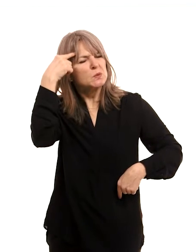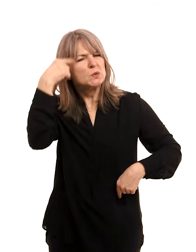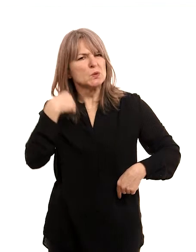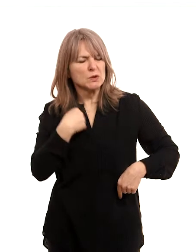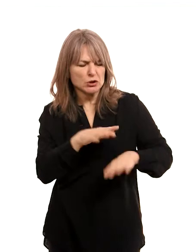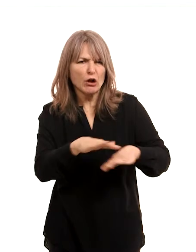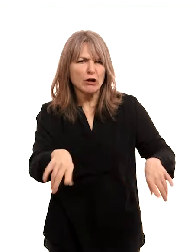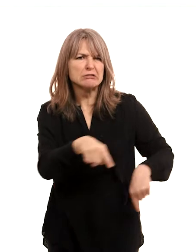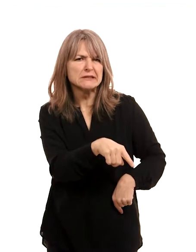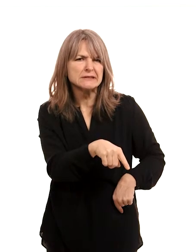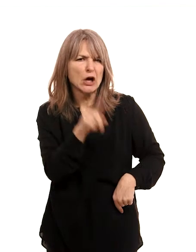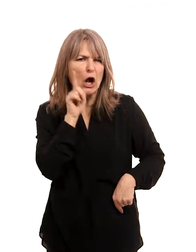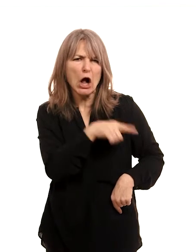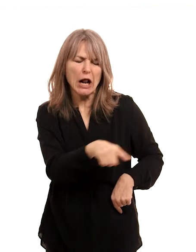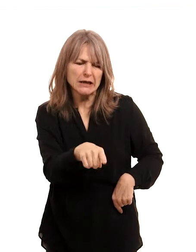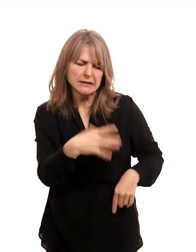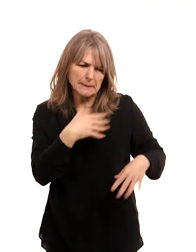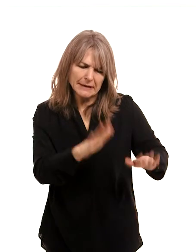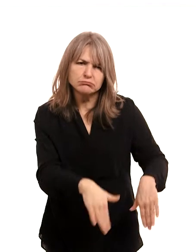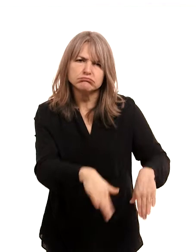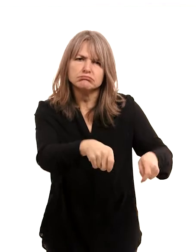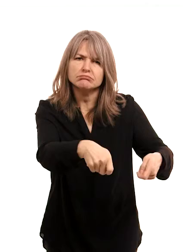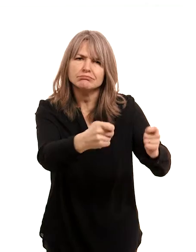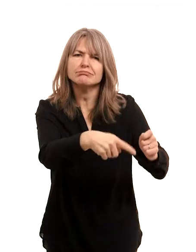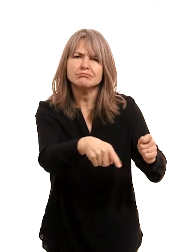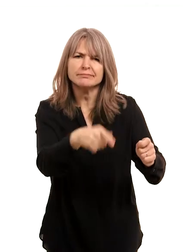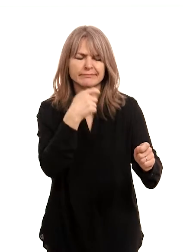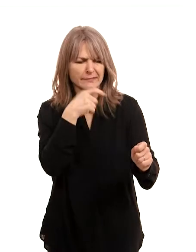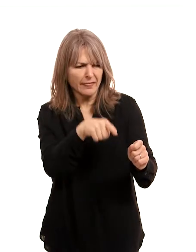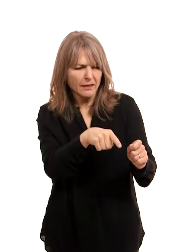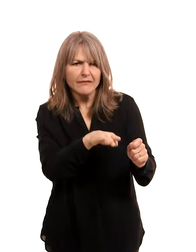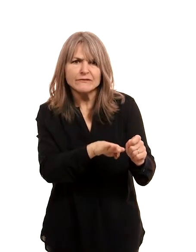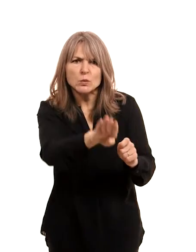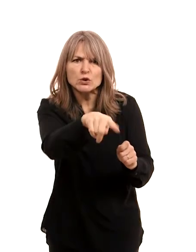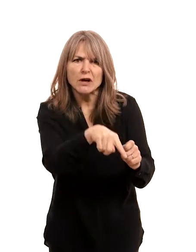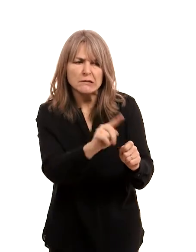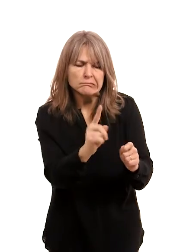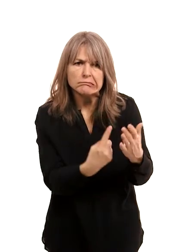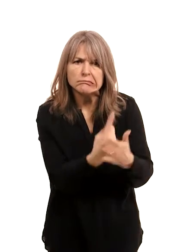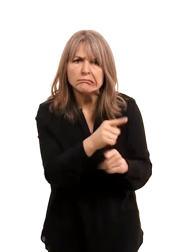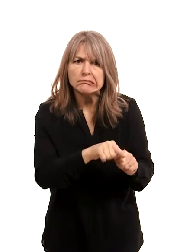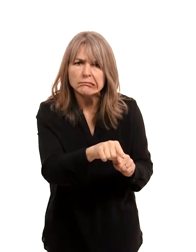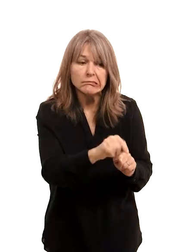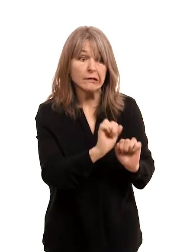neu'r bobl chi wedi fagu yn beth sy'n digwydd iddyn nhw a hefyd